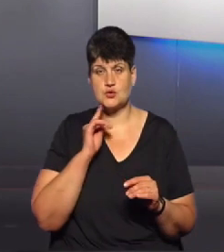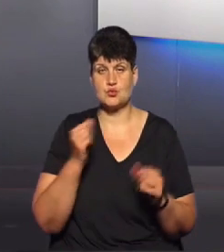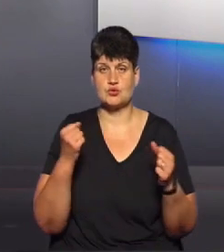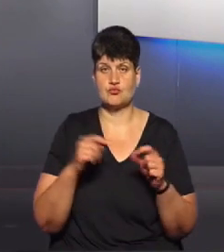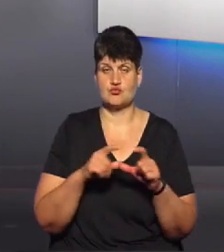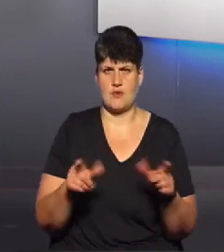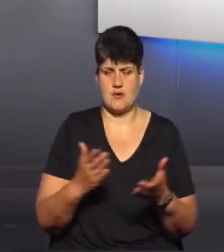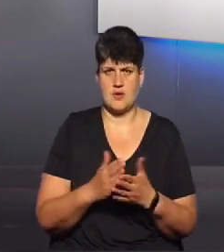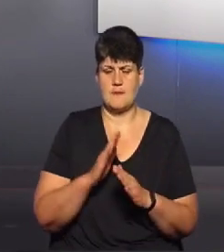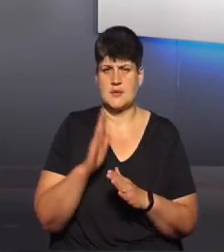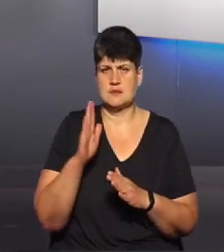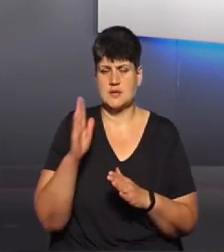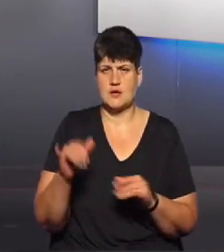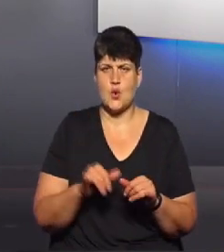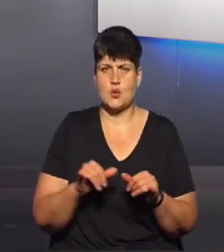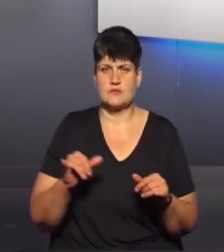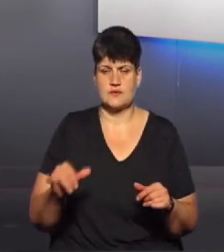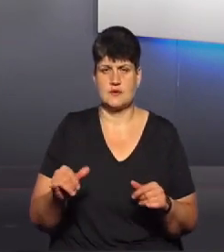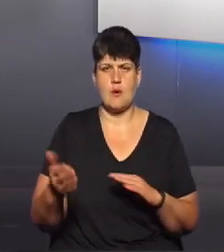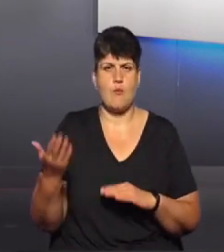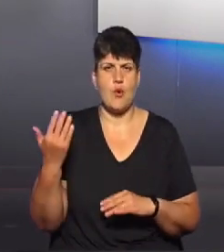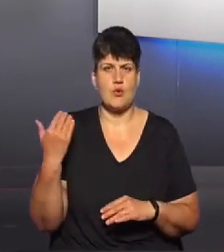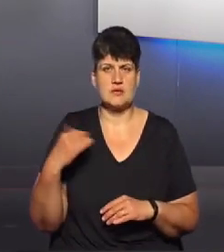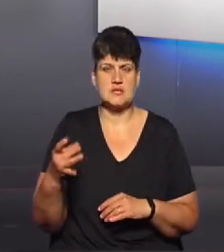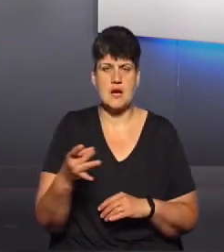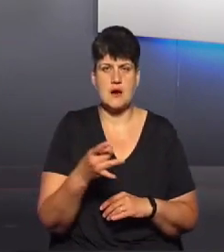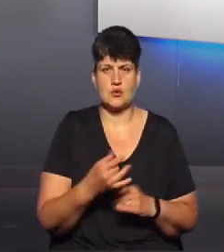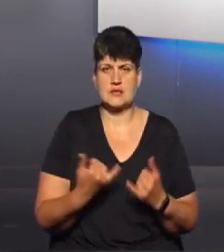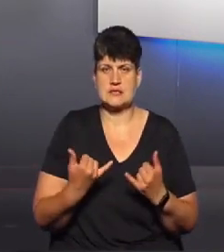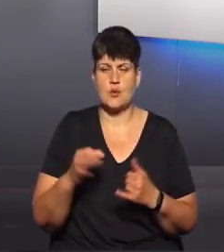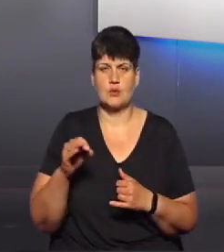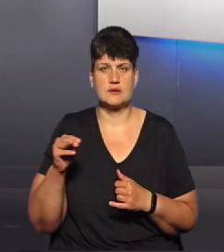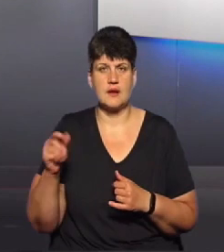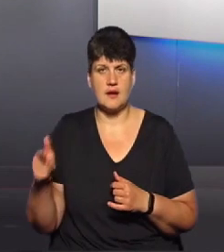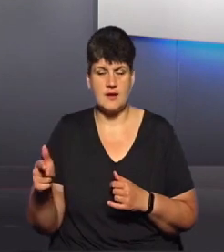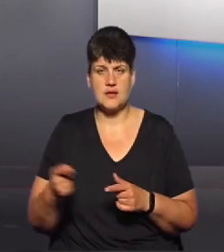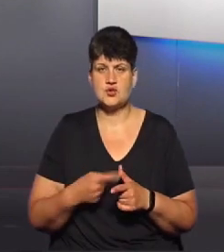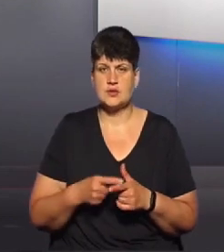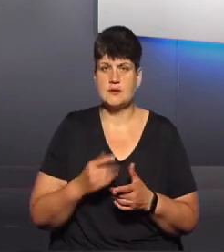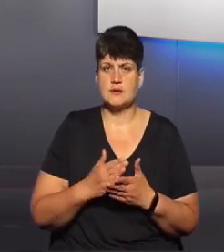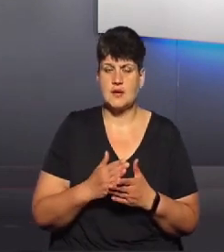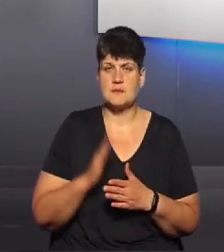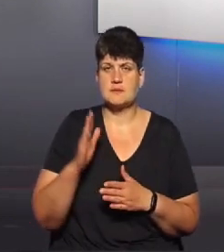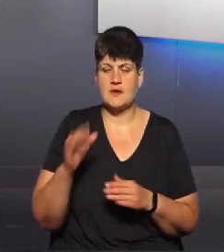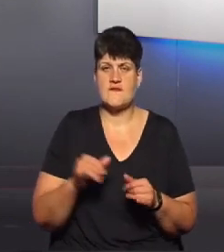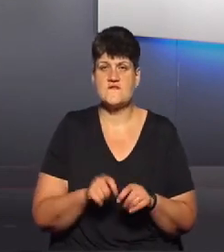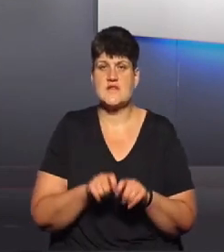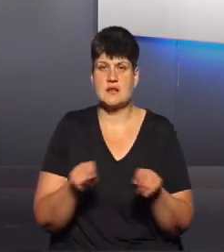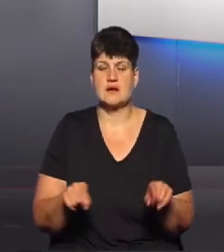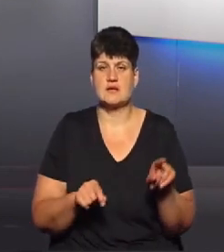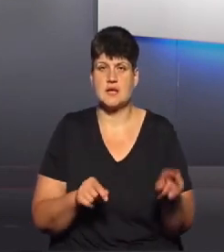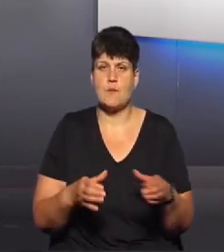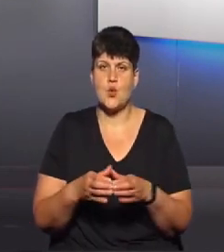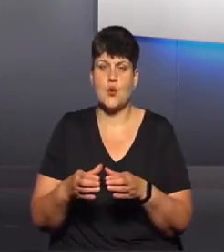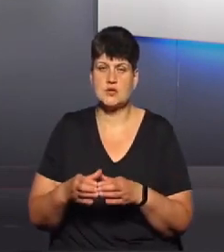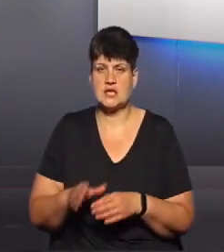перспектива розвивати саме по колишніх, скажімо так, районах зараз ОТГ? Чи є перспективи відкривати там гуртки